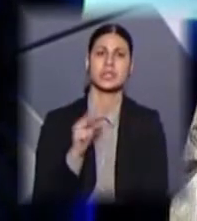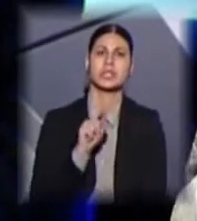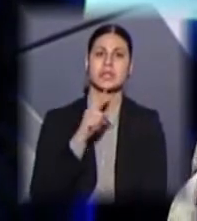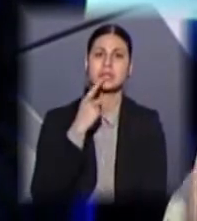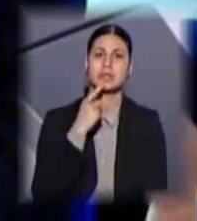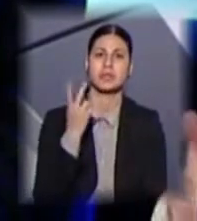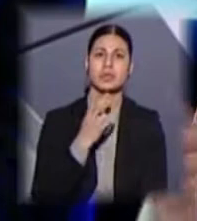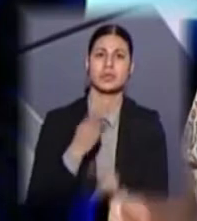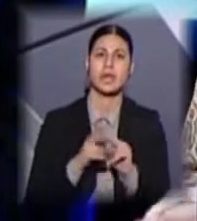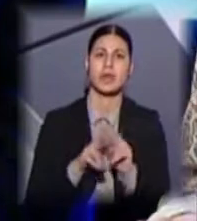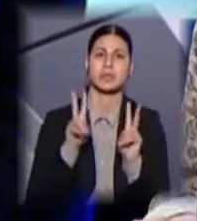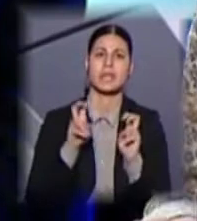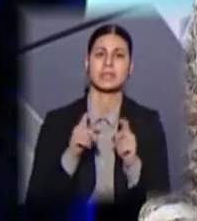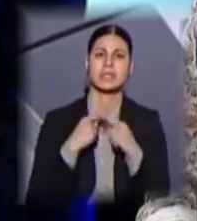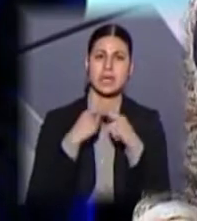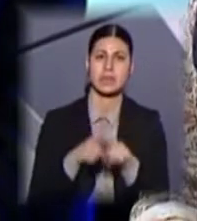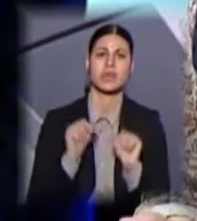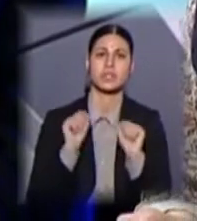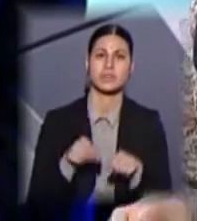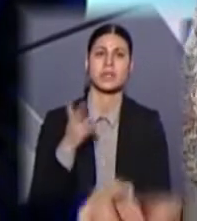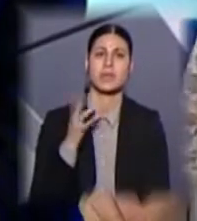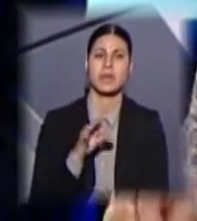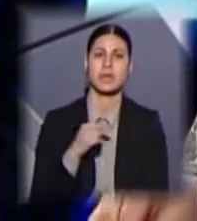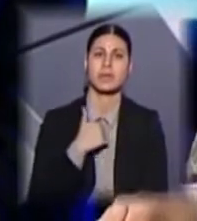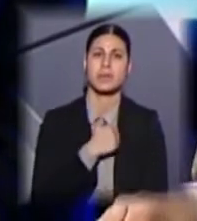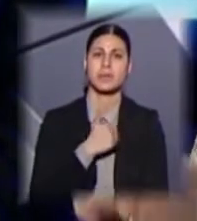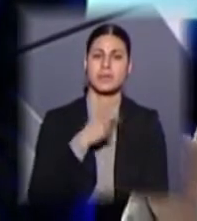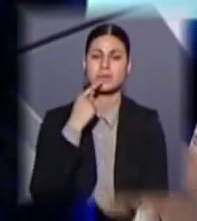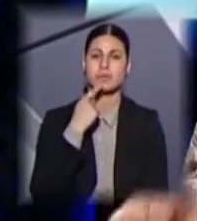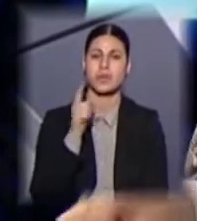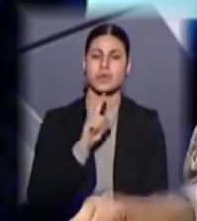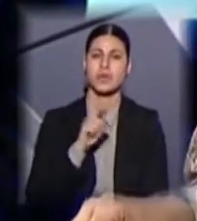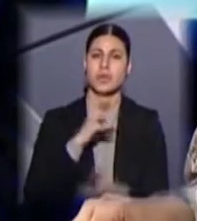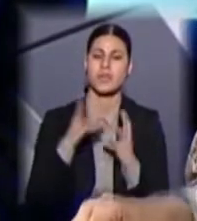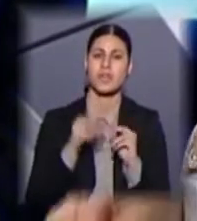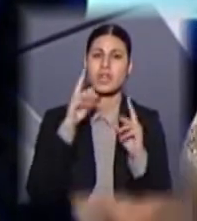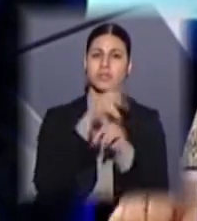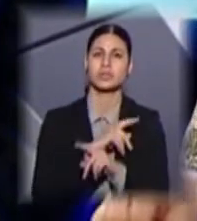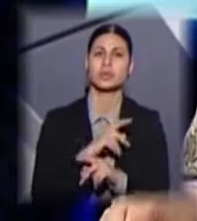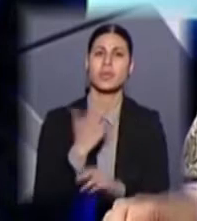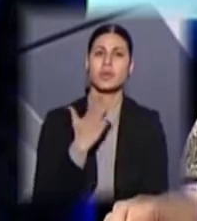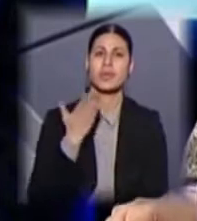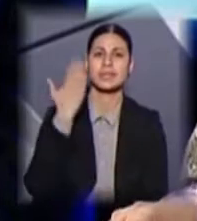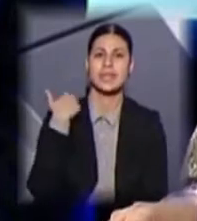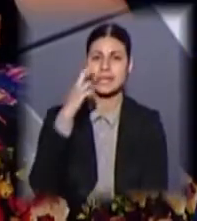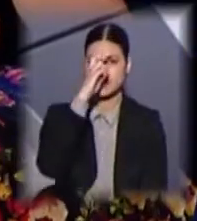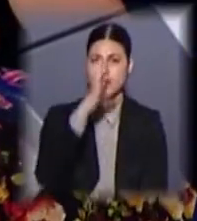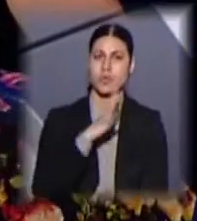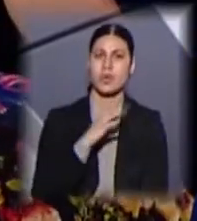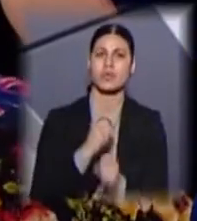უნდა ამ თემის გაღრმავება შესაძლებელია, მაგრამ მე მინდა ვთქვა, რომ ყველა ის შეცდომა, რომელიც წინა ხელისუფლების დროს